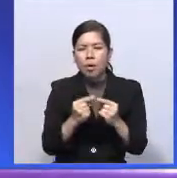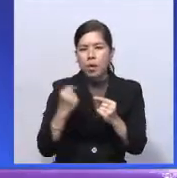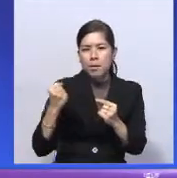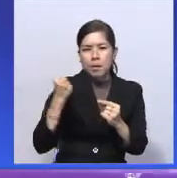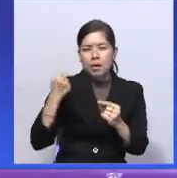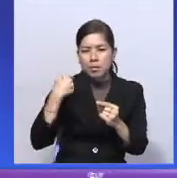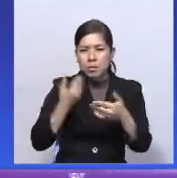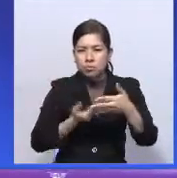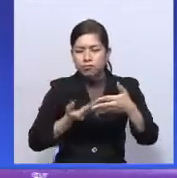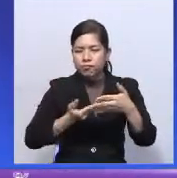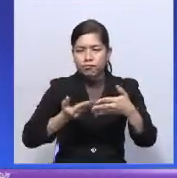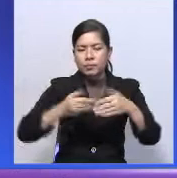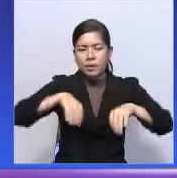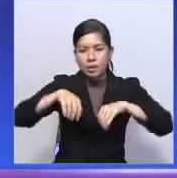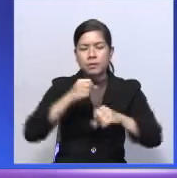แข็งมากขึ้น